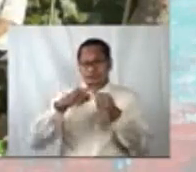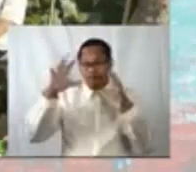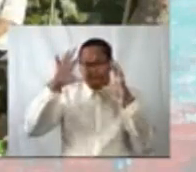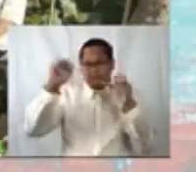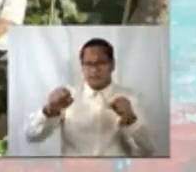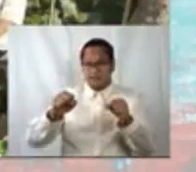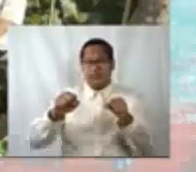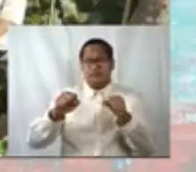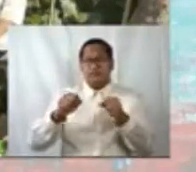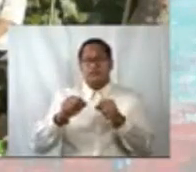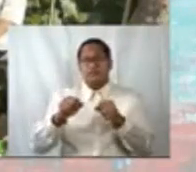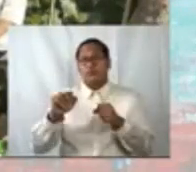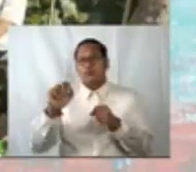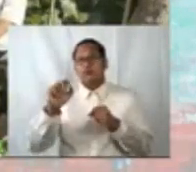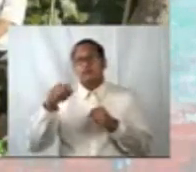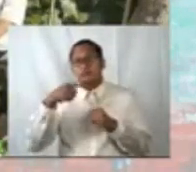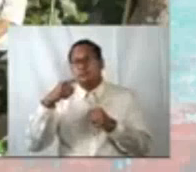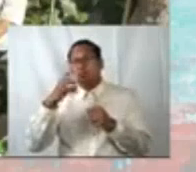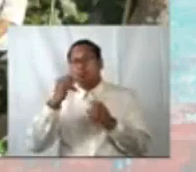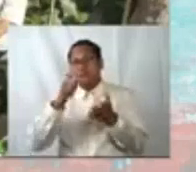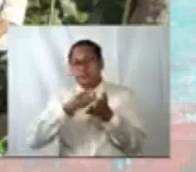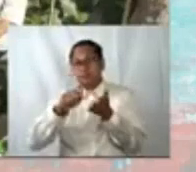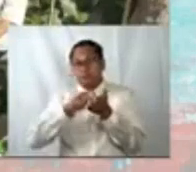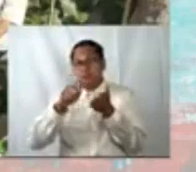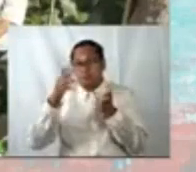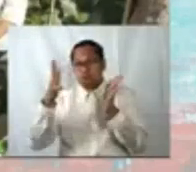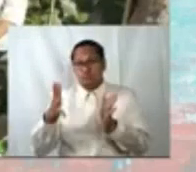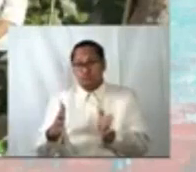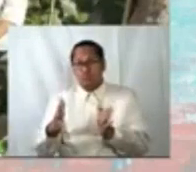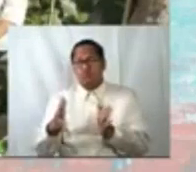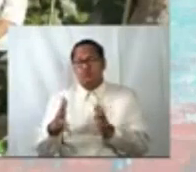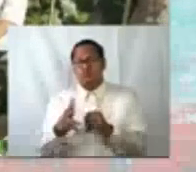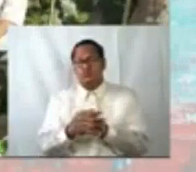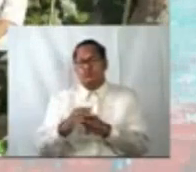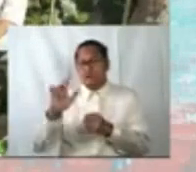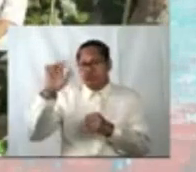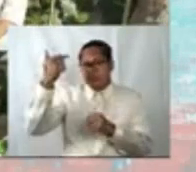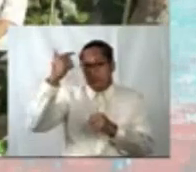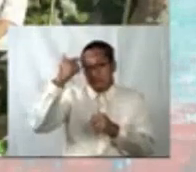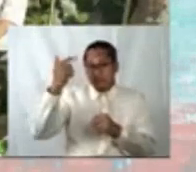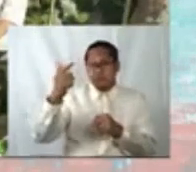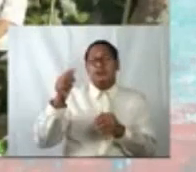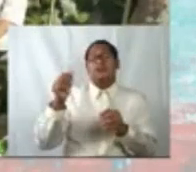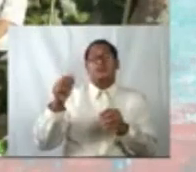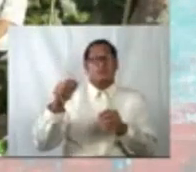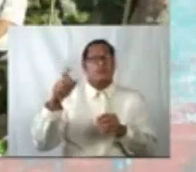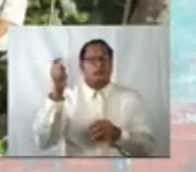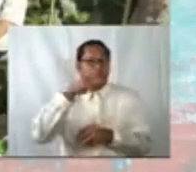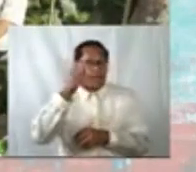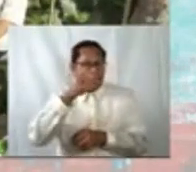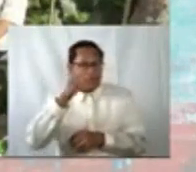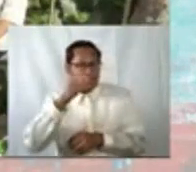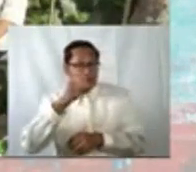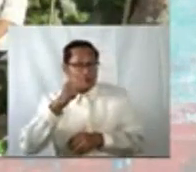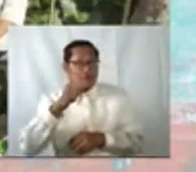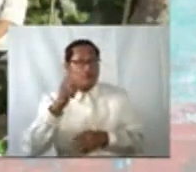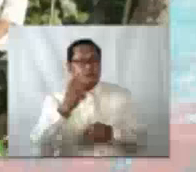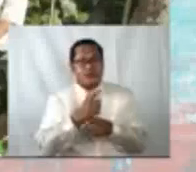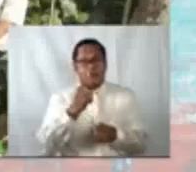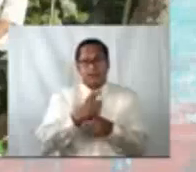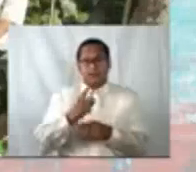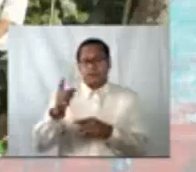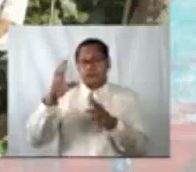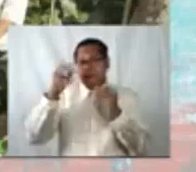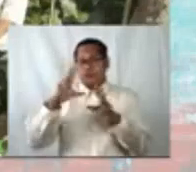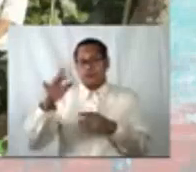ng ibang mga nasusulat, ng pamahalaang katagalugat? Ganun po ba ito, Professor Chow Chua?